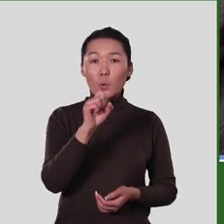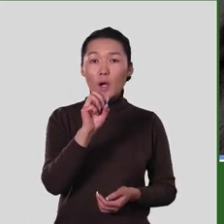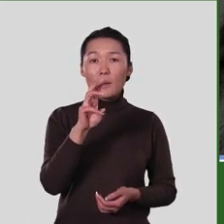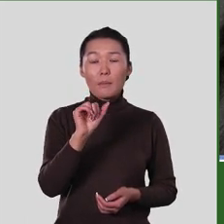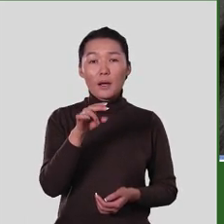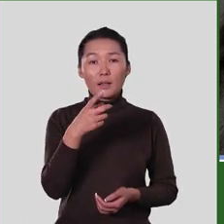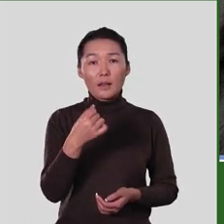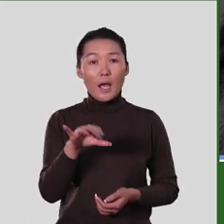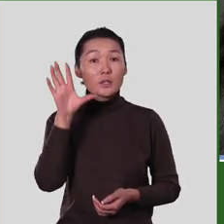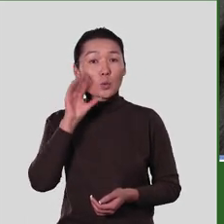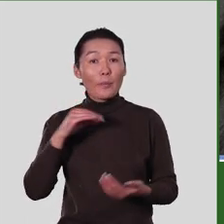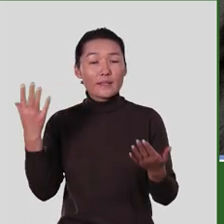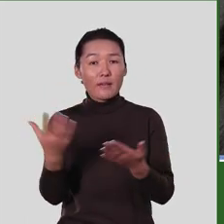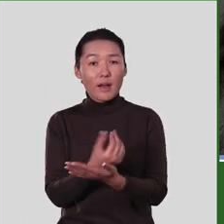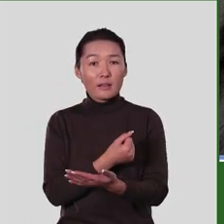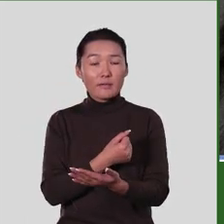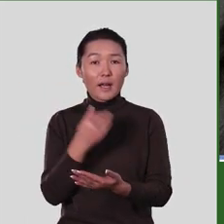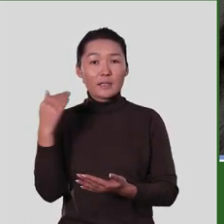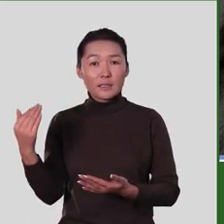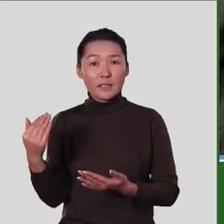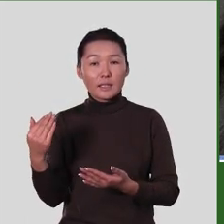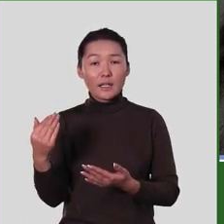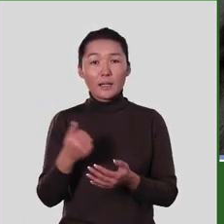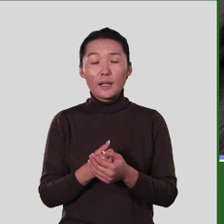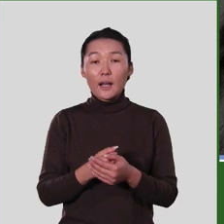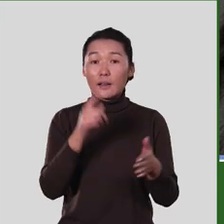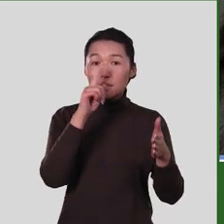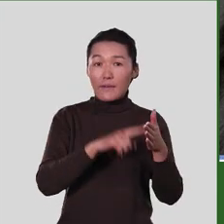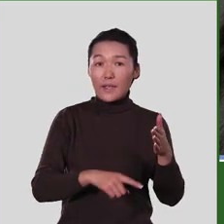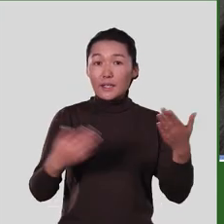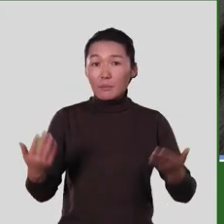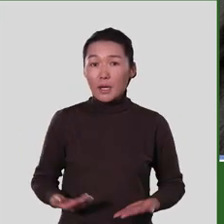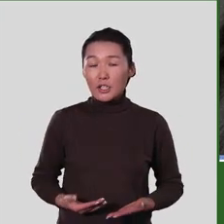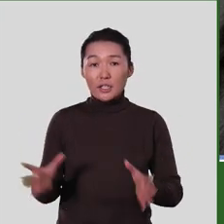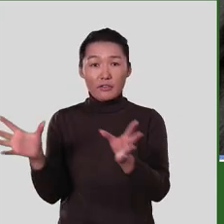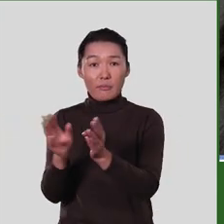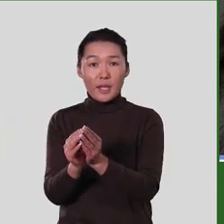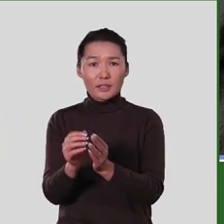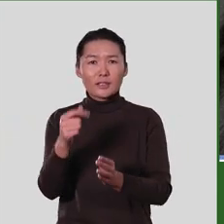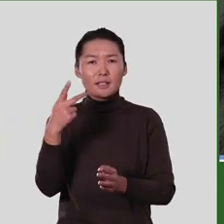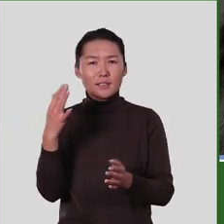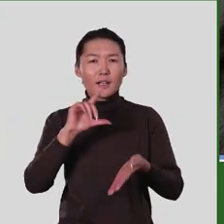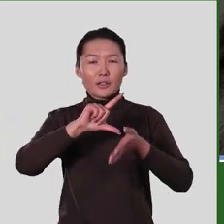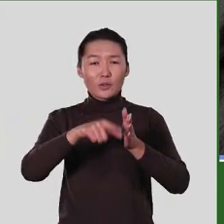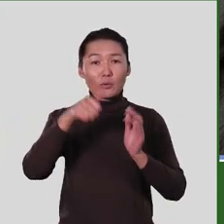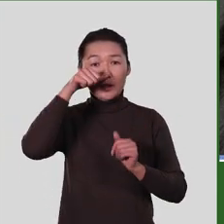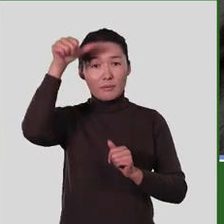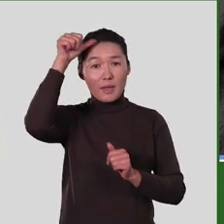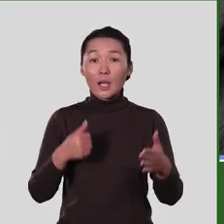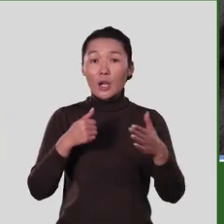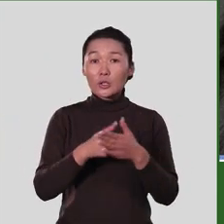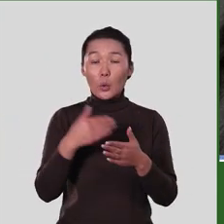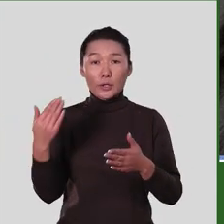Миклуха-Маклай сумел завоевать их доверие и прожил вместе с ними несколько долгих месяцев. До